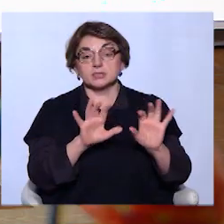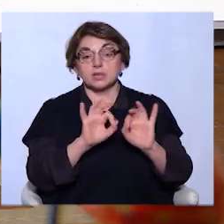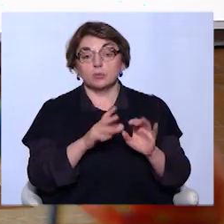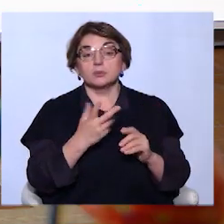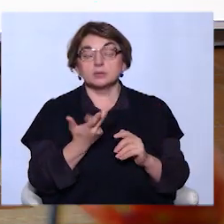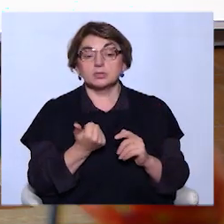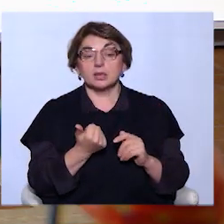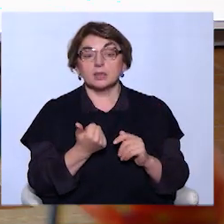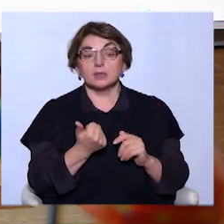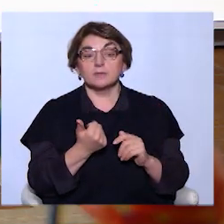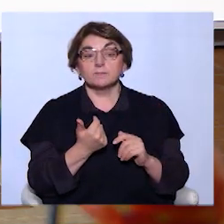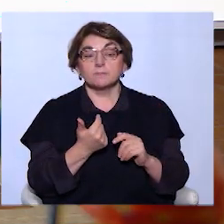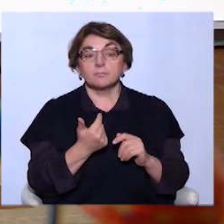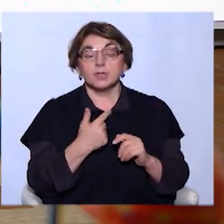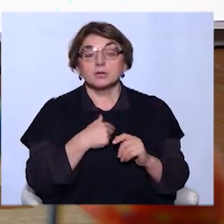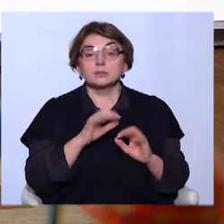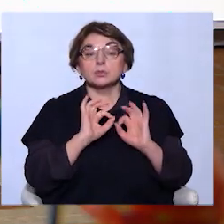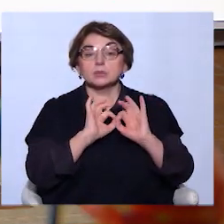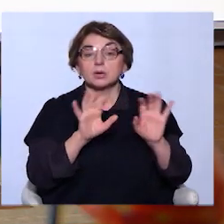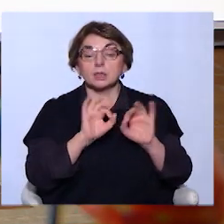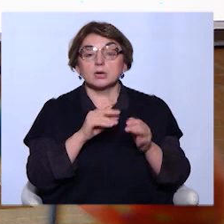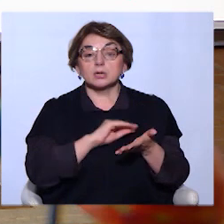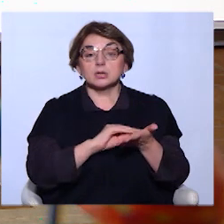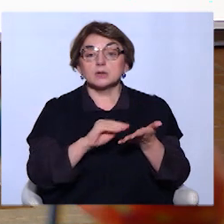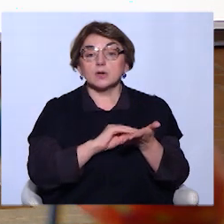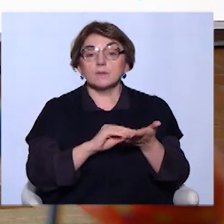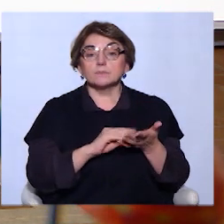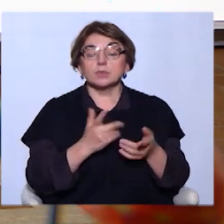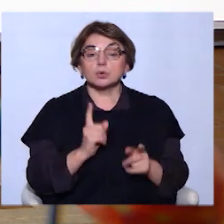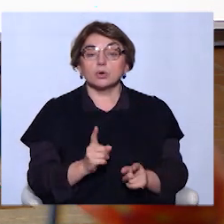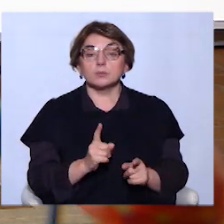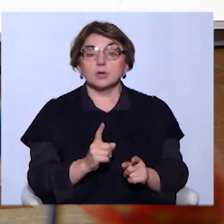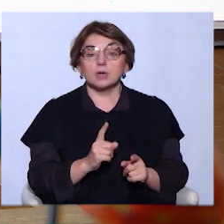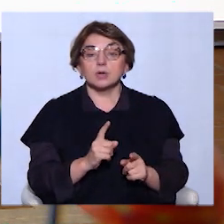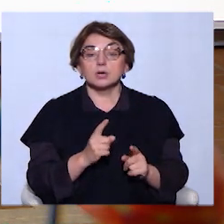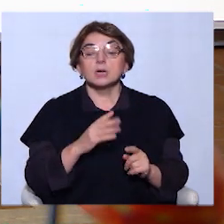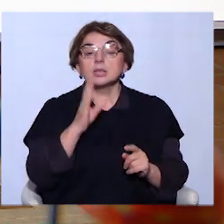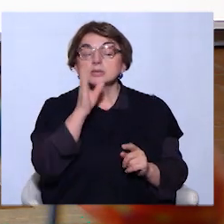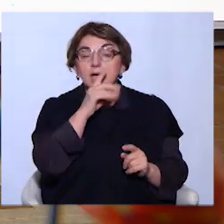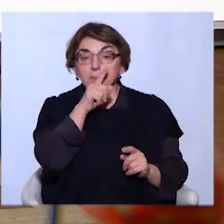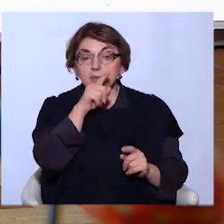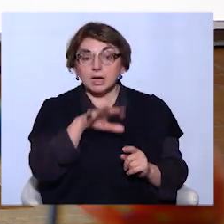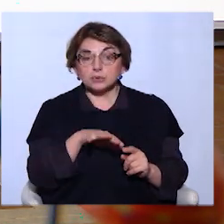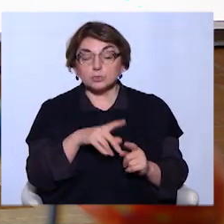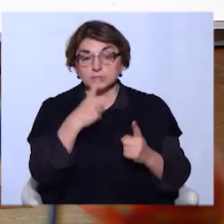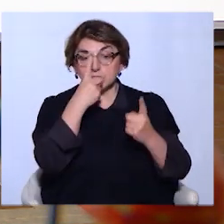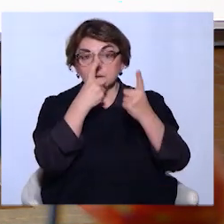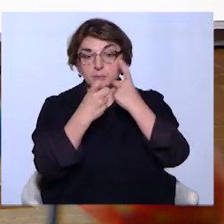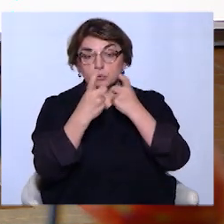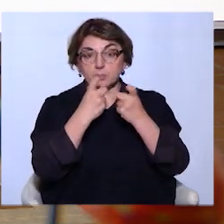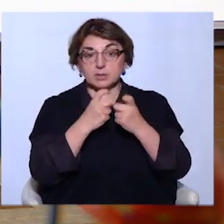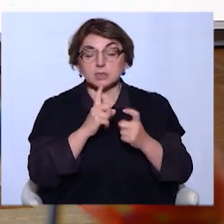და განმარტებაში გიწერიათ თქვენ, რომ აი ამ წყალბად ატომზე ინფორმაციით,